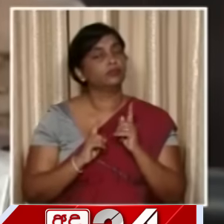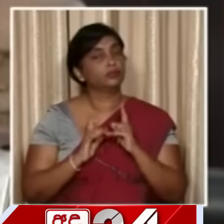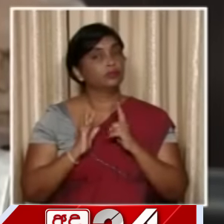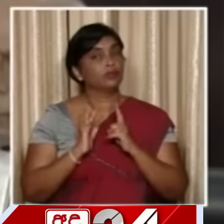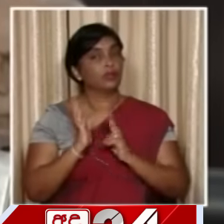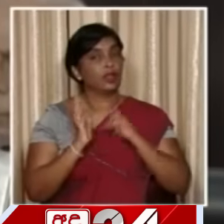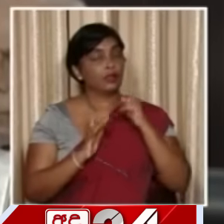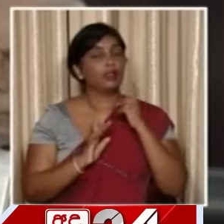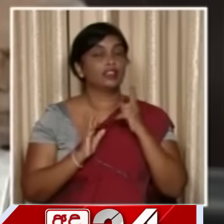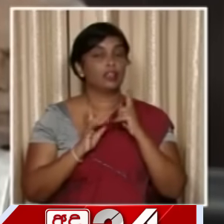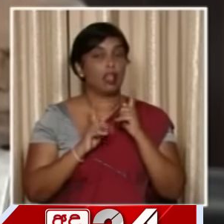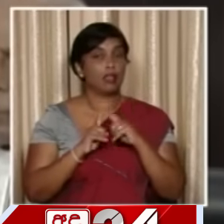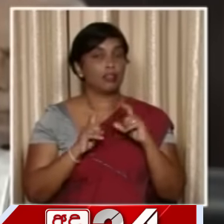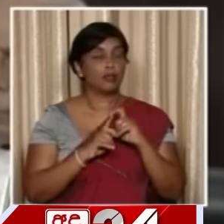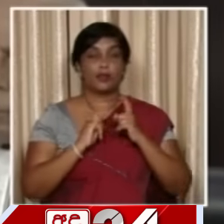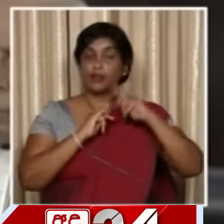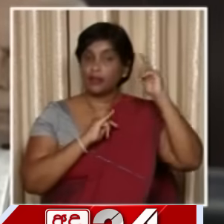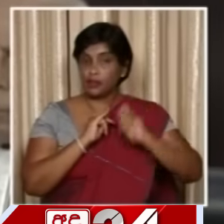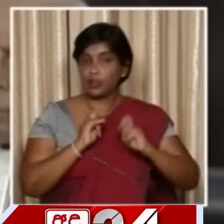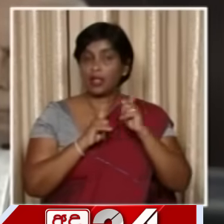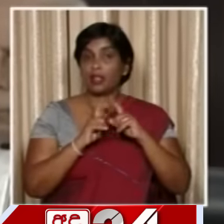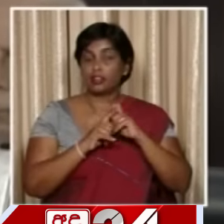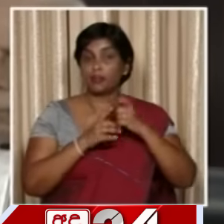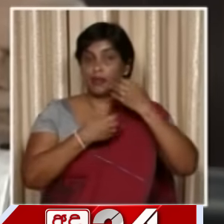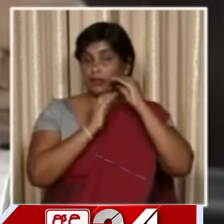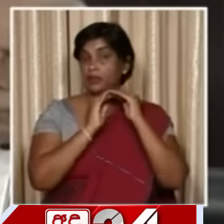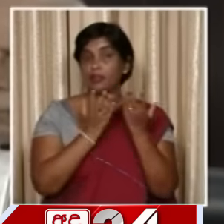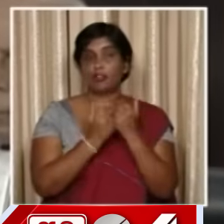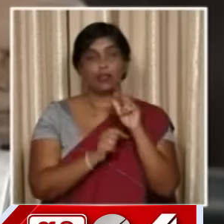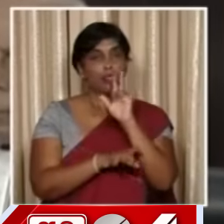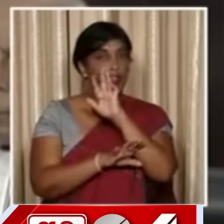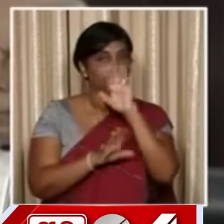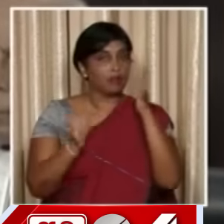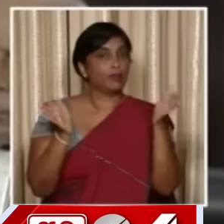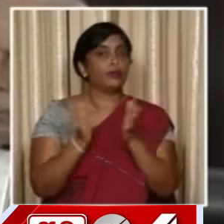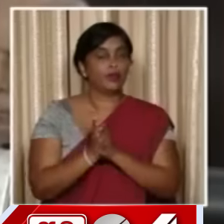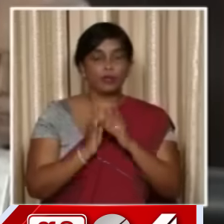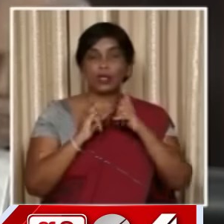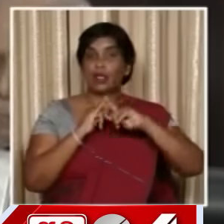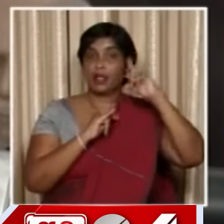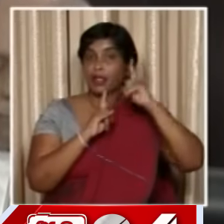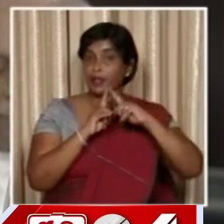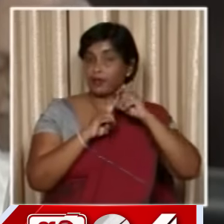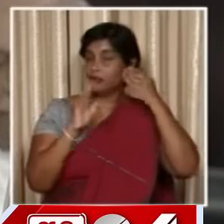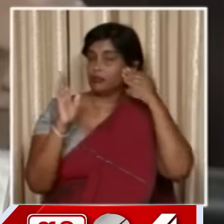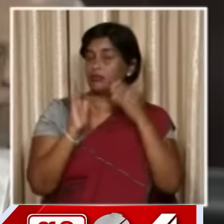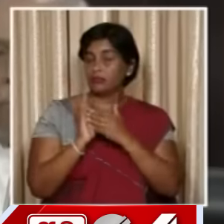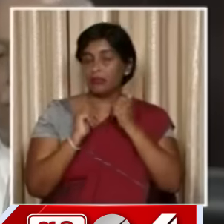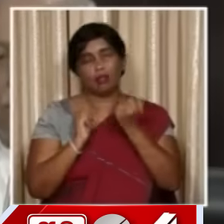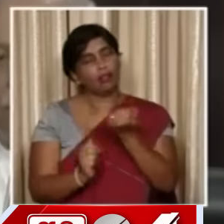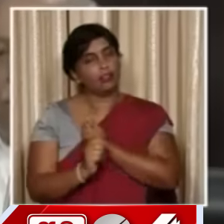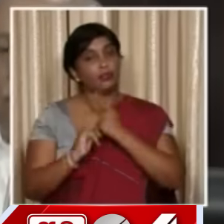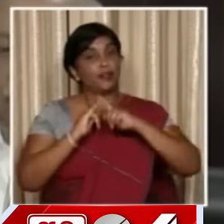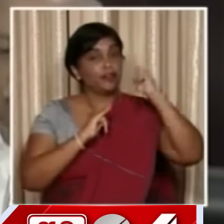ජාතික අධ්‍යාපන විශ්වවිද්‍යාලය අධ්‍යාපන විද්‍යාපීඨ 19ක් ඒකාබද්ධ කර අධ්‍යාපනය සඳහා කැපවුණු අධ්‍යාපන